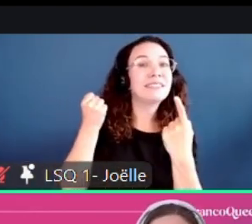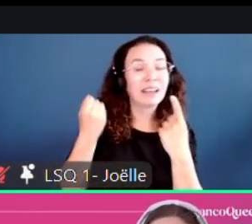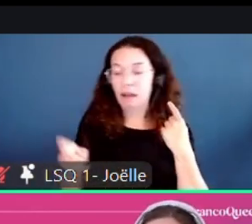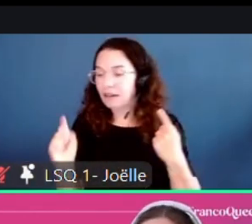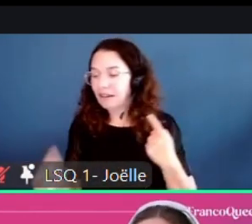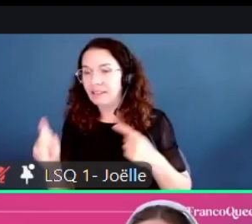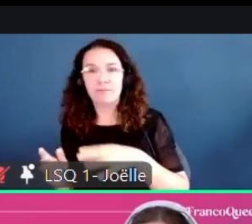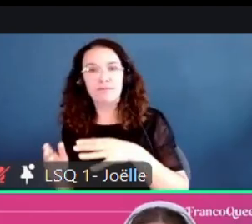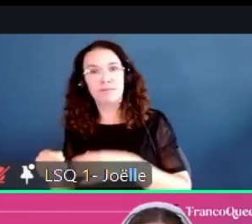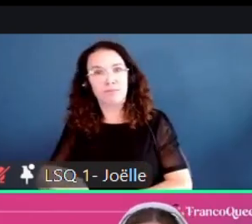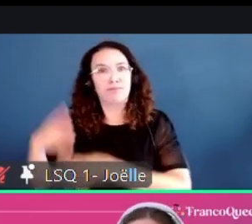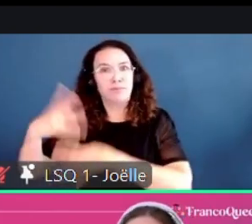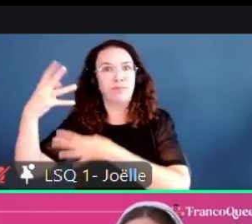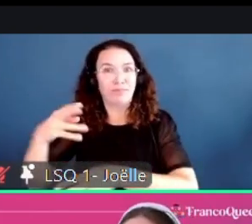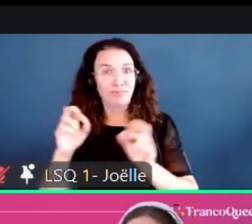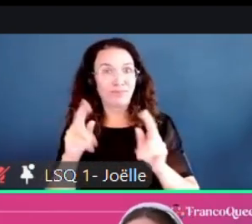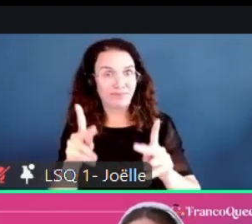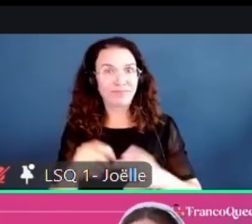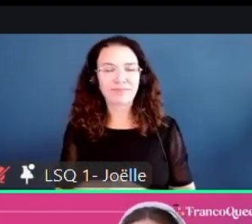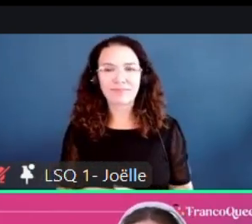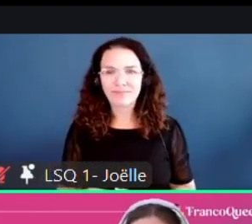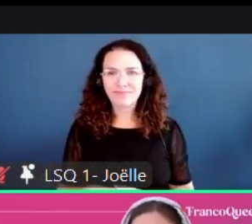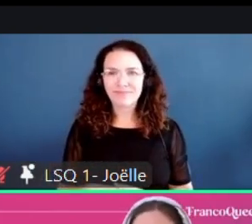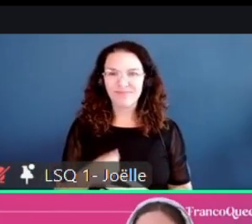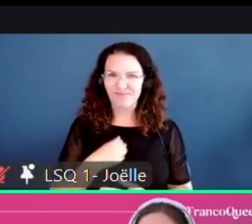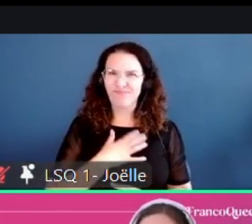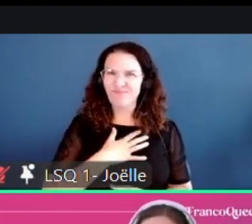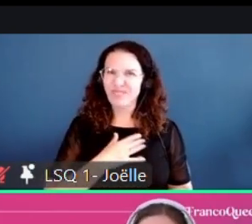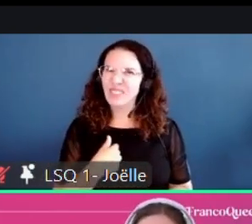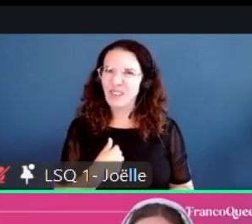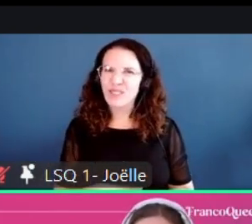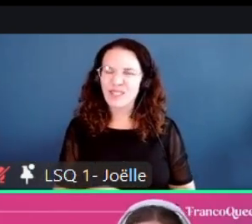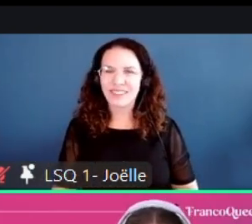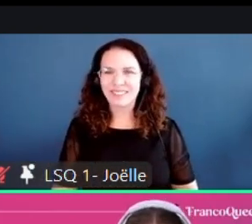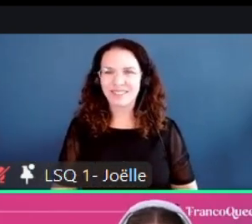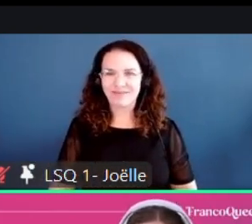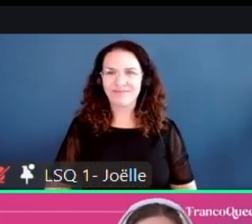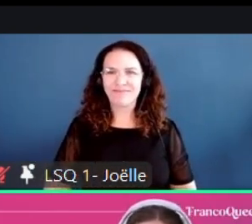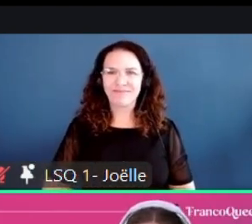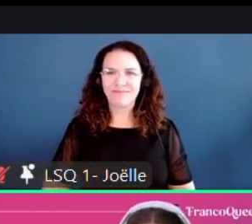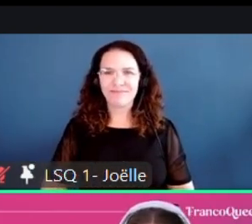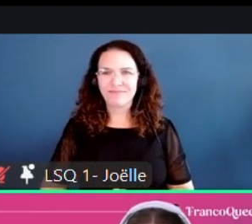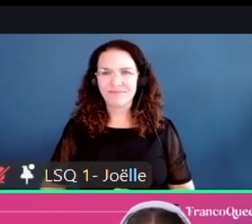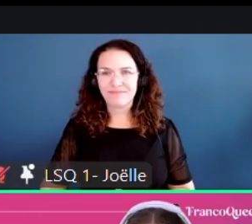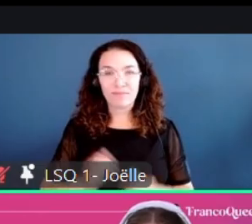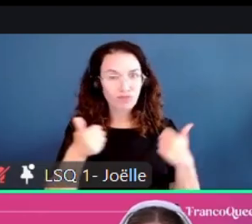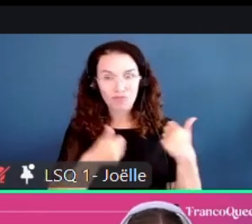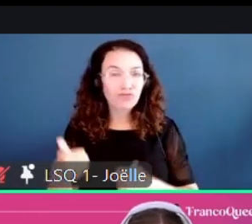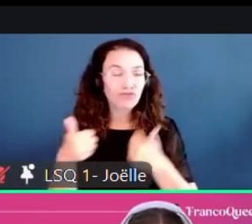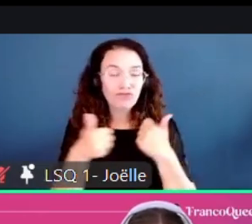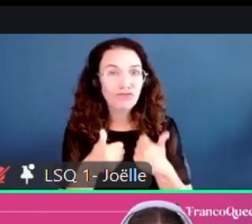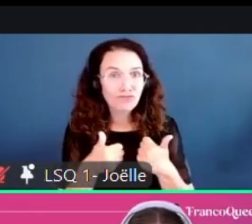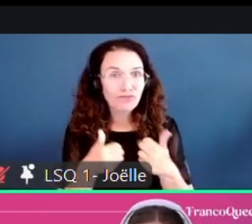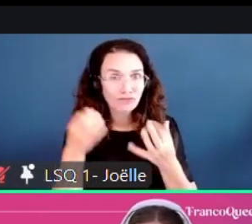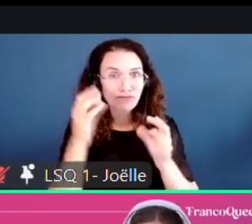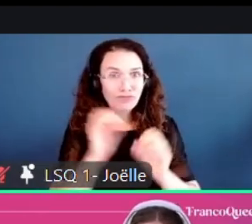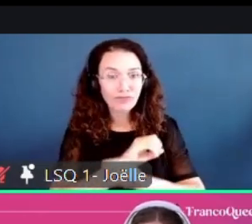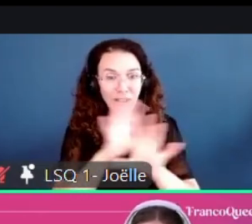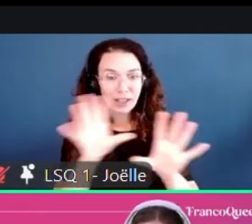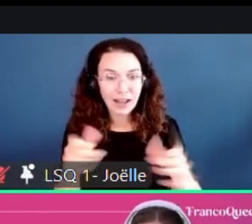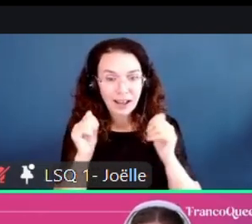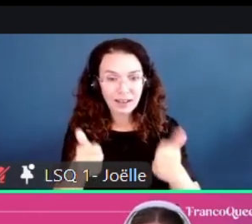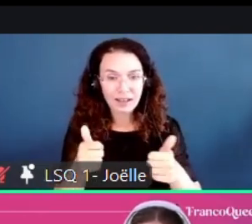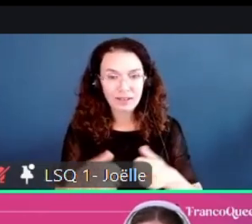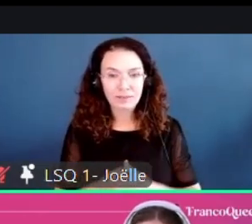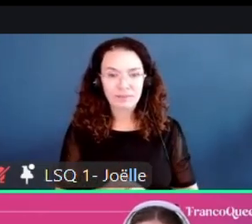sans qu'on compare les uns avec les autres. Parce que je sais pas pour vous, là, mais moi, je fais ça quand, quand on me demande d'intervenir dans le chat. Est-ce que c'est bon pour les instructions? Est-ce que c'est